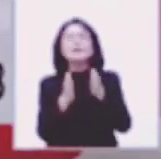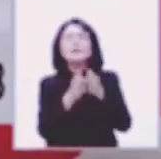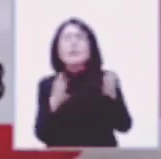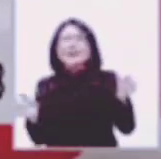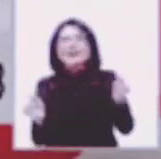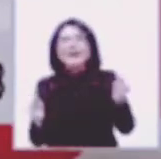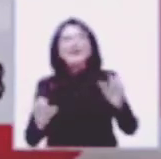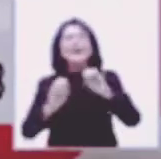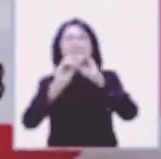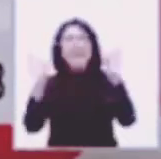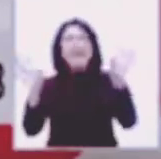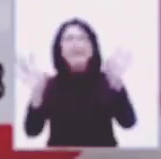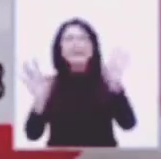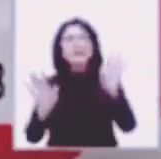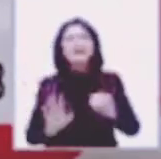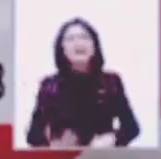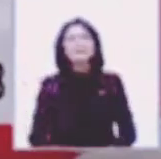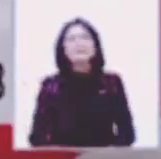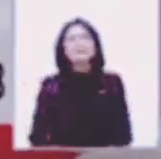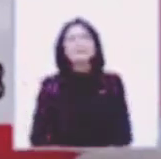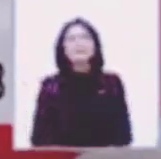dijelaskan. Enggak, tunggu.